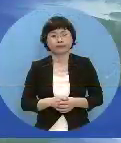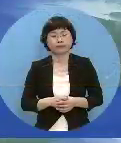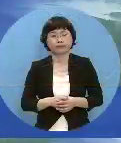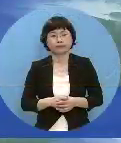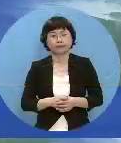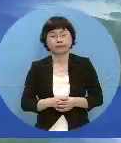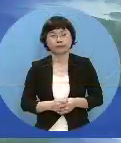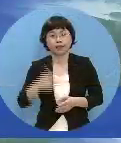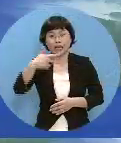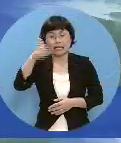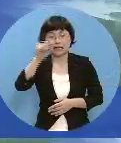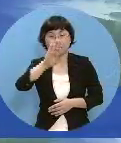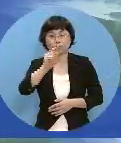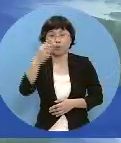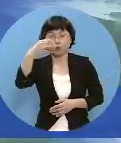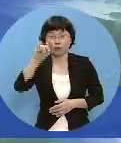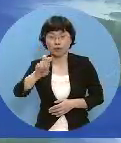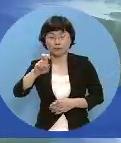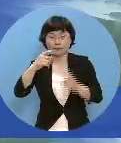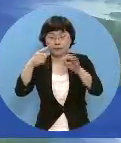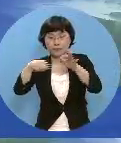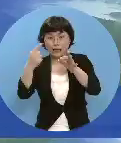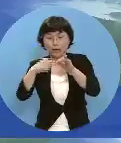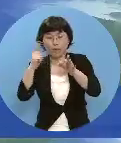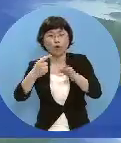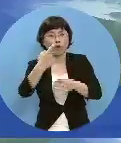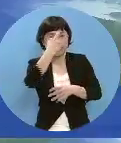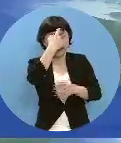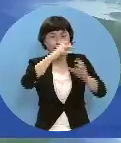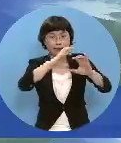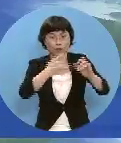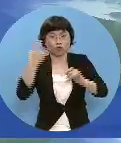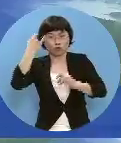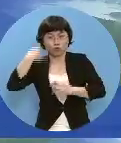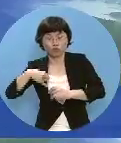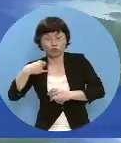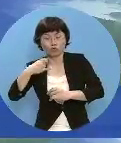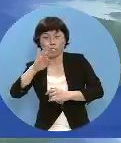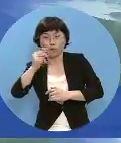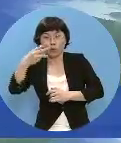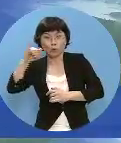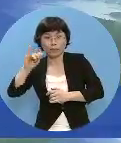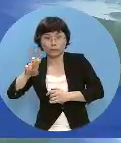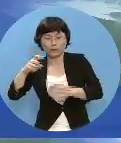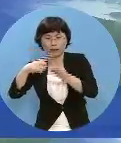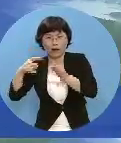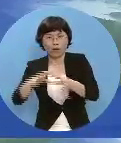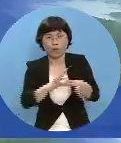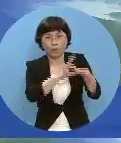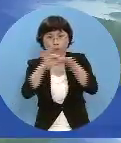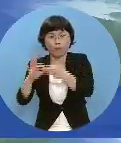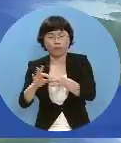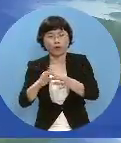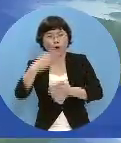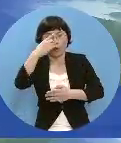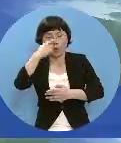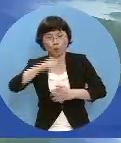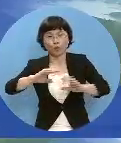장흥 보림사는 인도의 가지산 보림사, 중국의 가지산 보림사와 함께 동양 삼보림으로 알려져